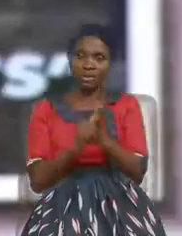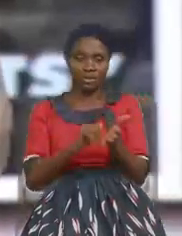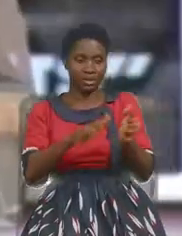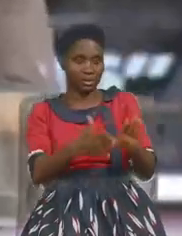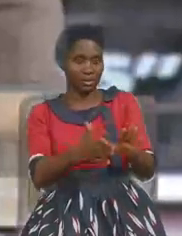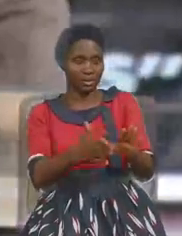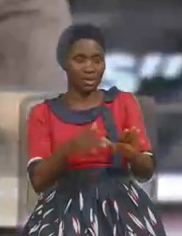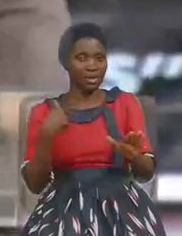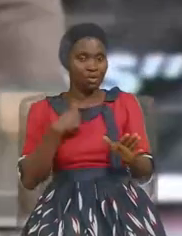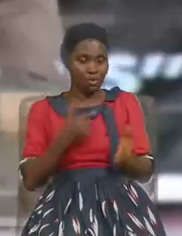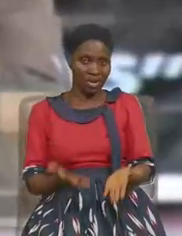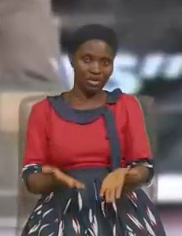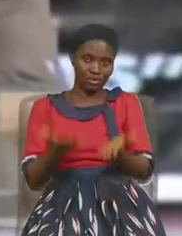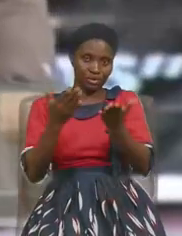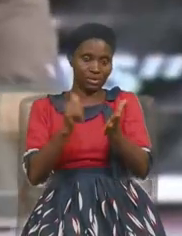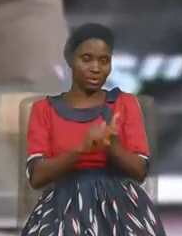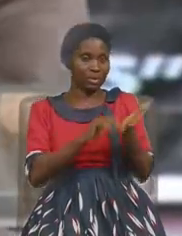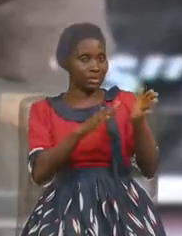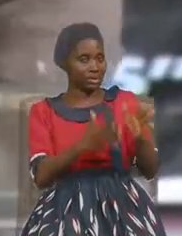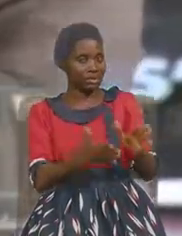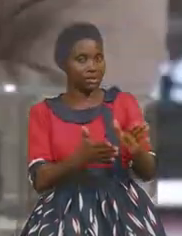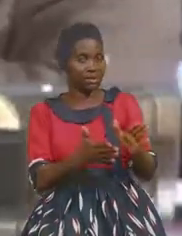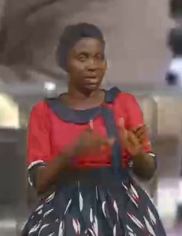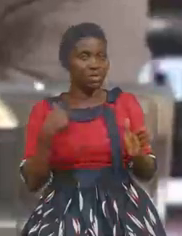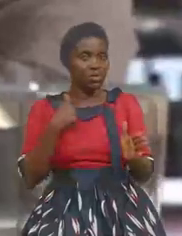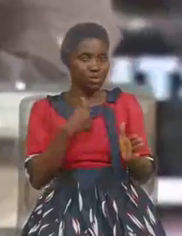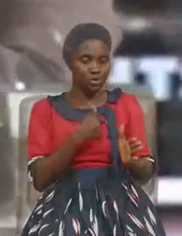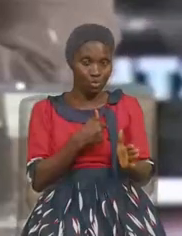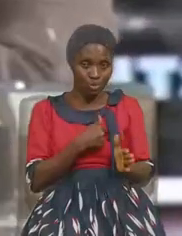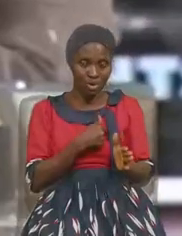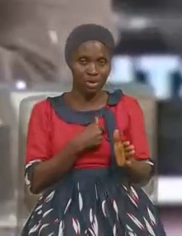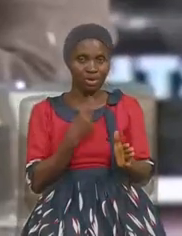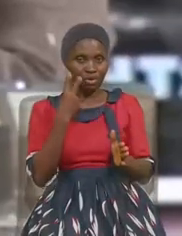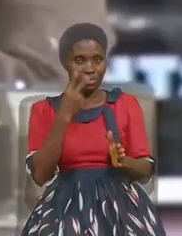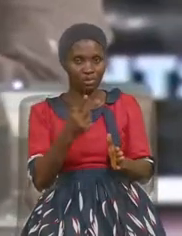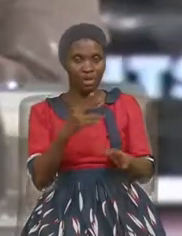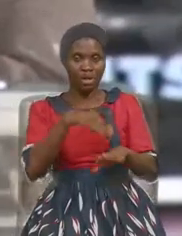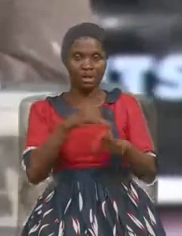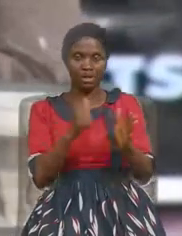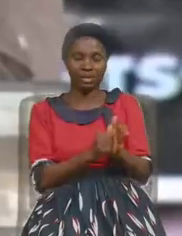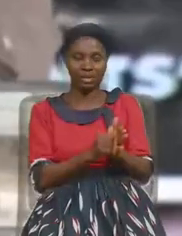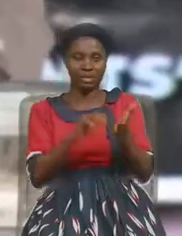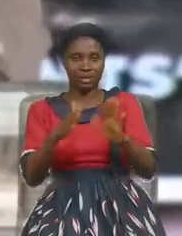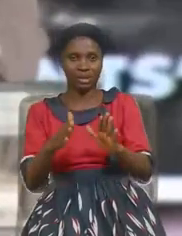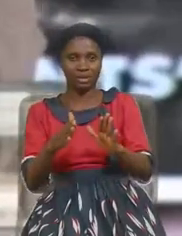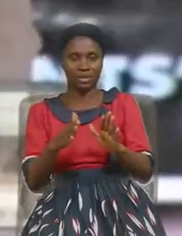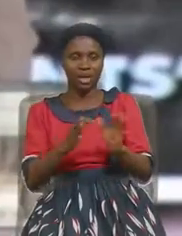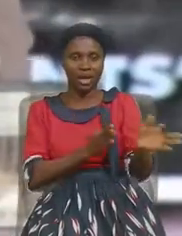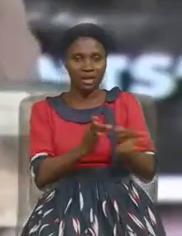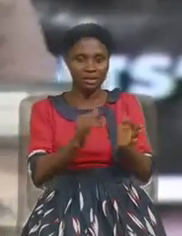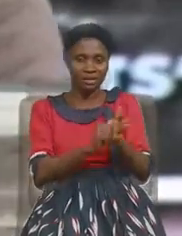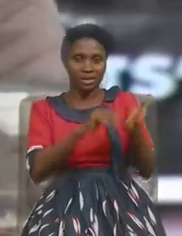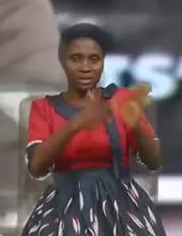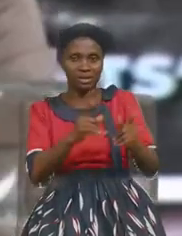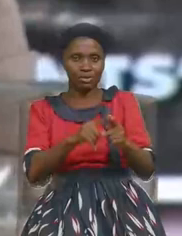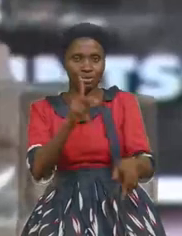avons exalté cette mort. Nous avons révélé cette mort à ceux-là qui nous écoutent. Et nous